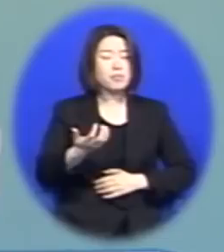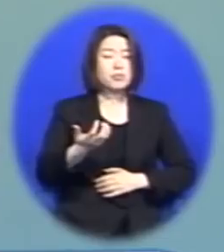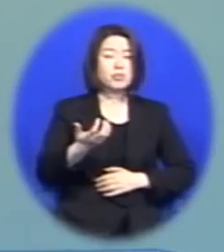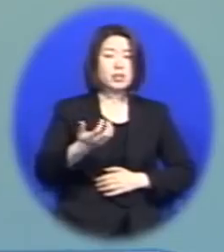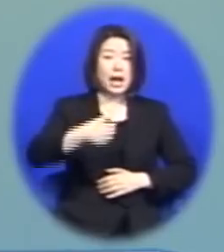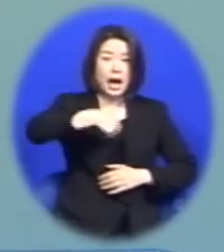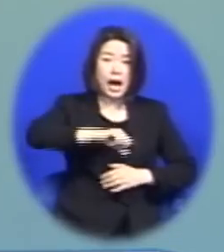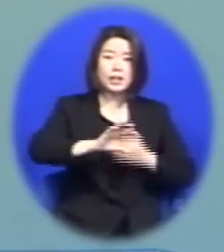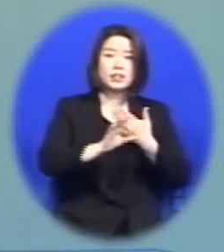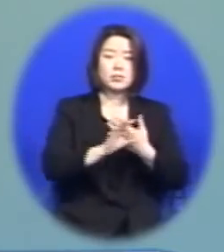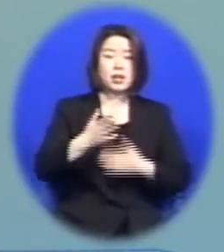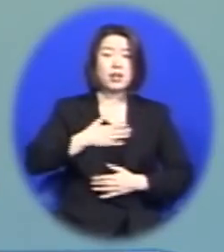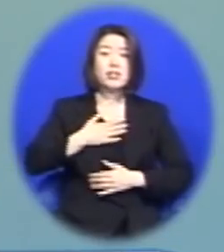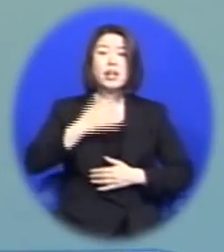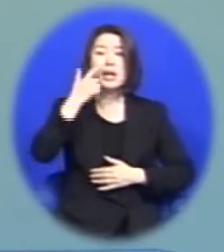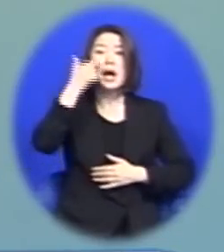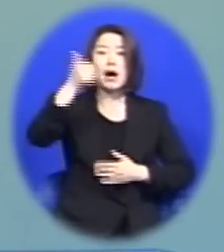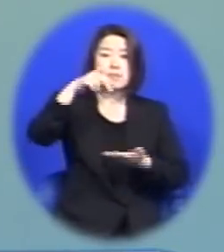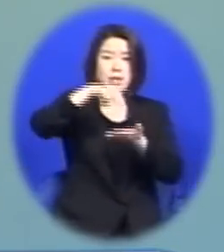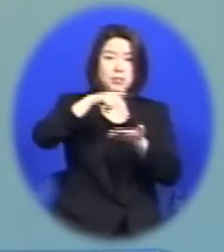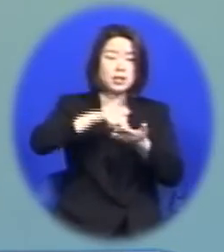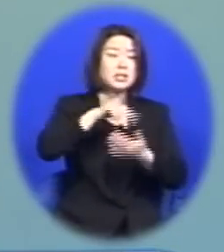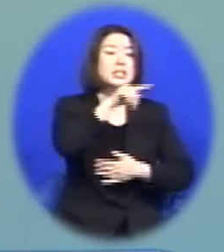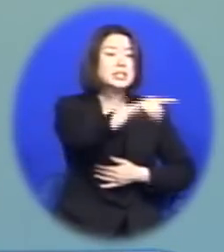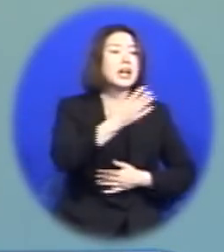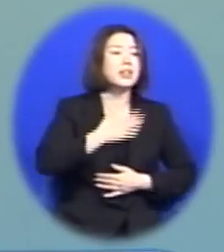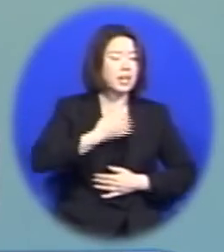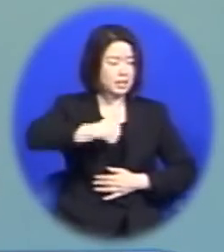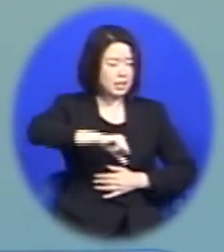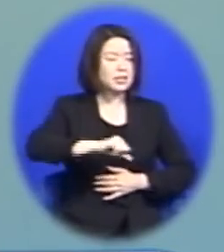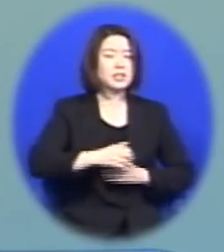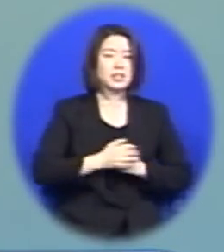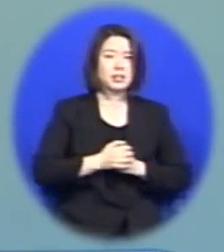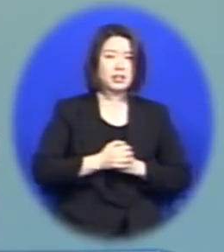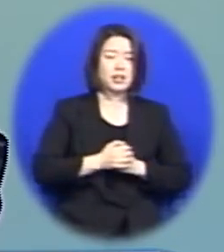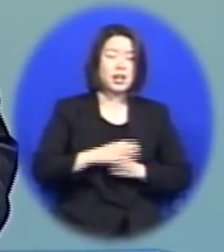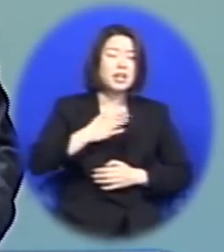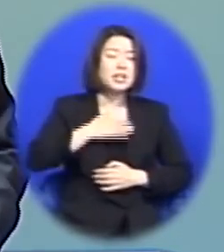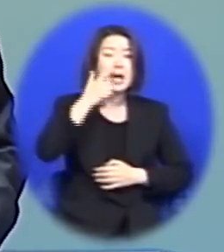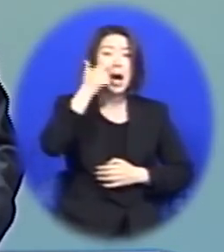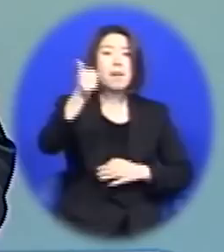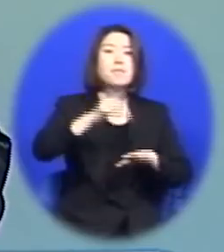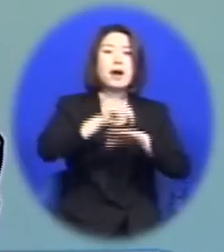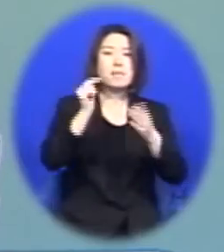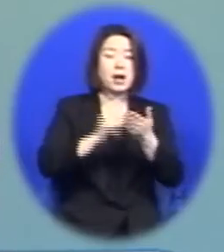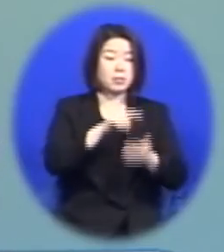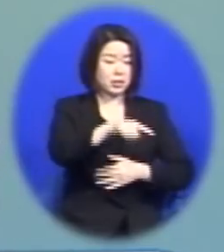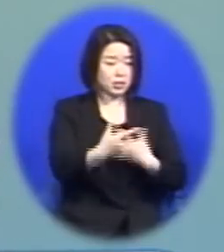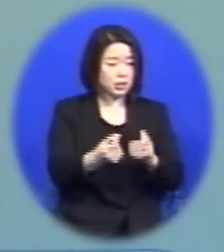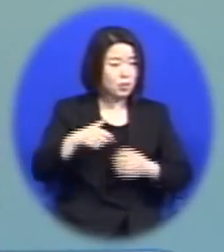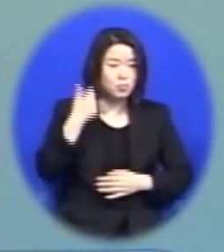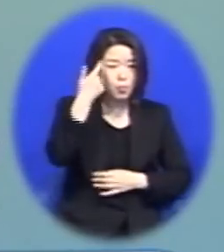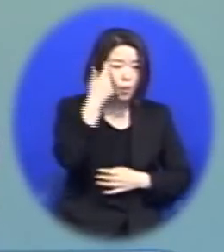앱이 한테는 니가 그런 자식이란 말이에요 이 애비 마음을 그렇게도 모르겠는걸